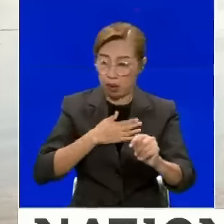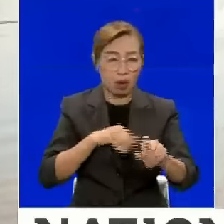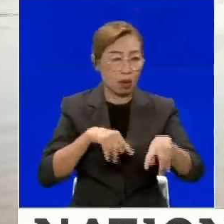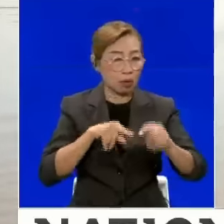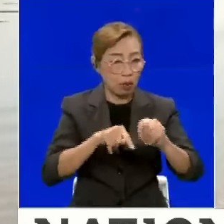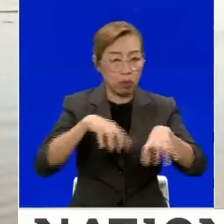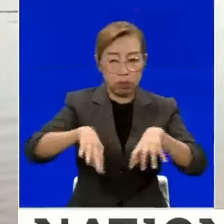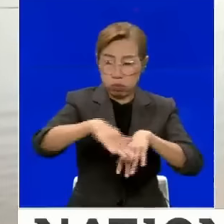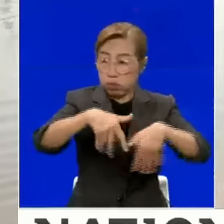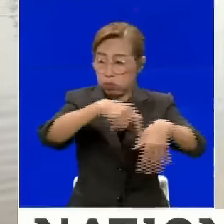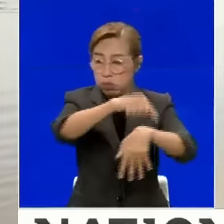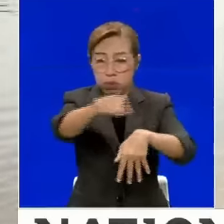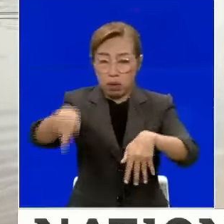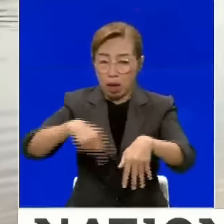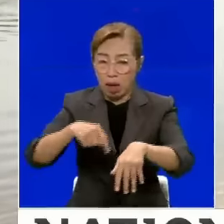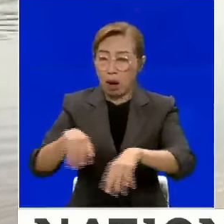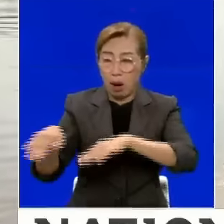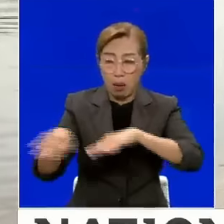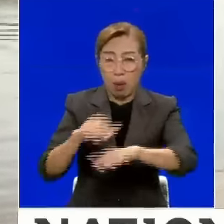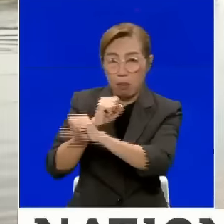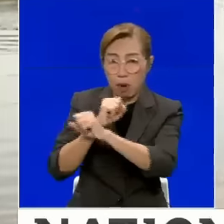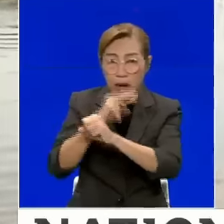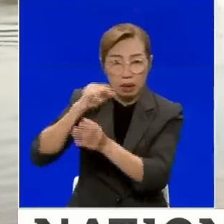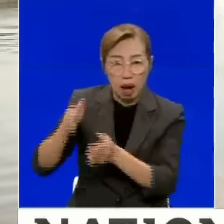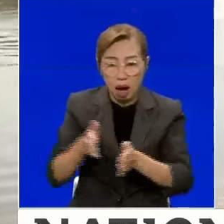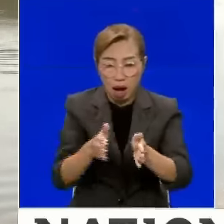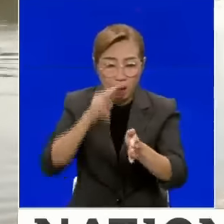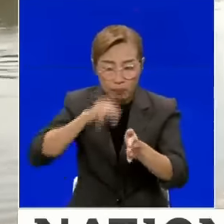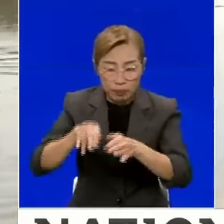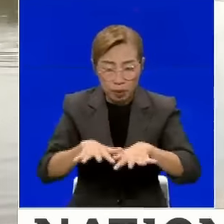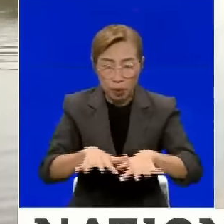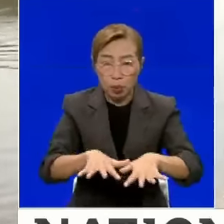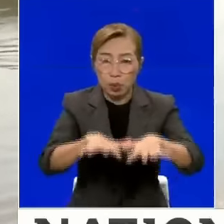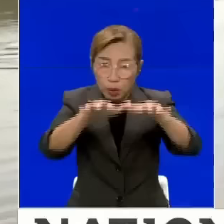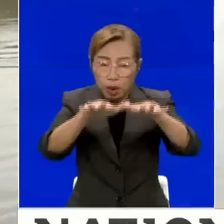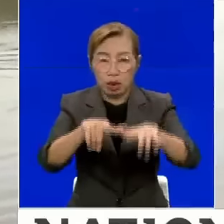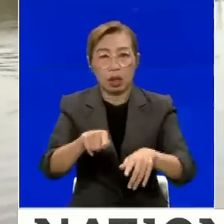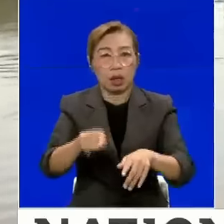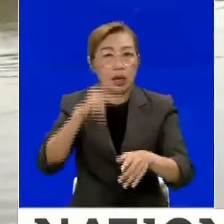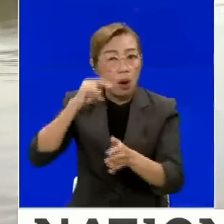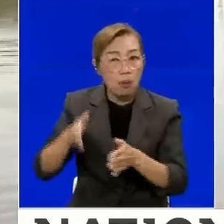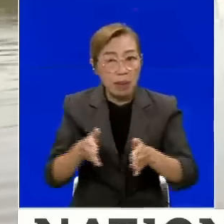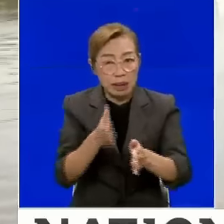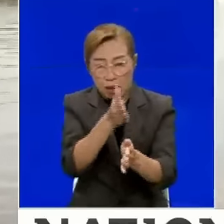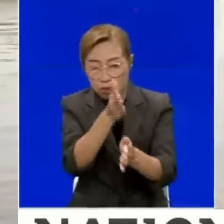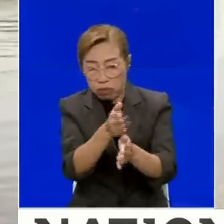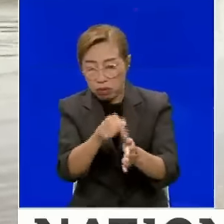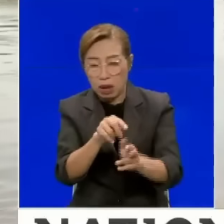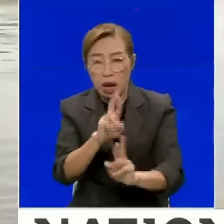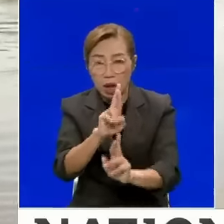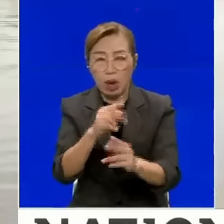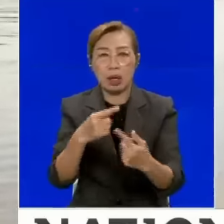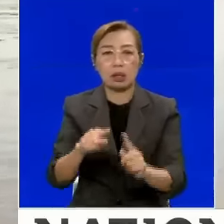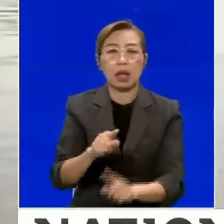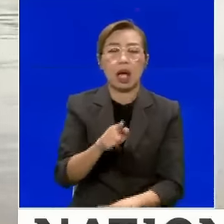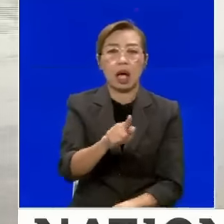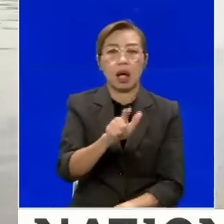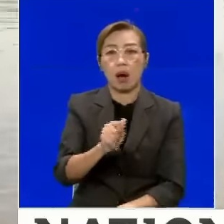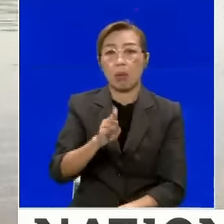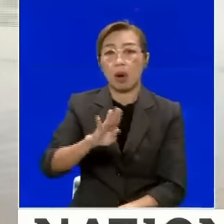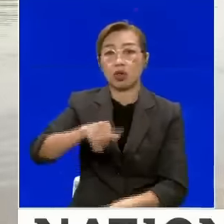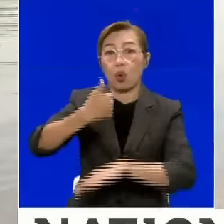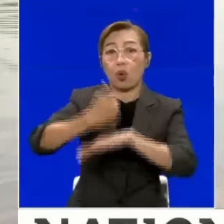ครับให้ระวังน้ำเอ่อล้นตลิ่งคันแม่น้ำยมให้เฝ้าระวังครับแต่จริงๆนายกปากพระก็ได้สั่